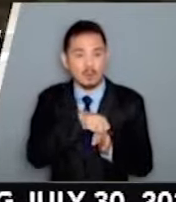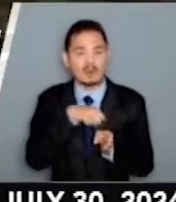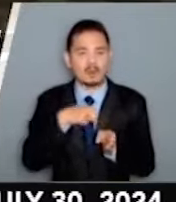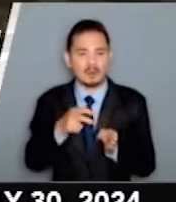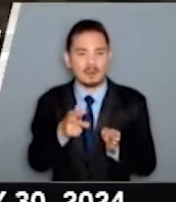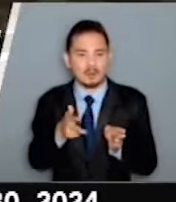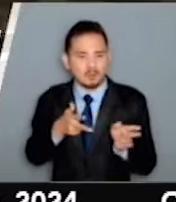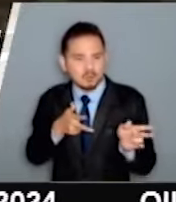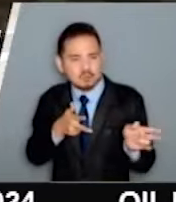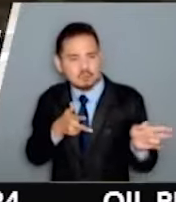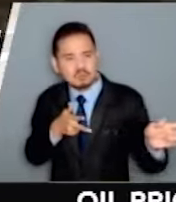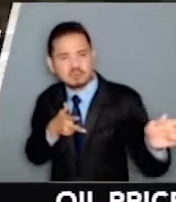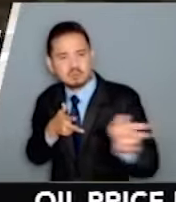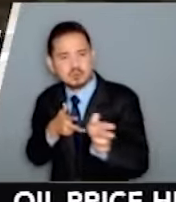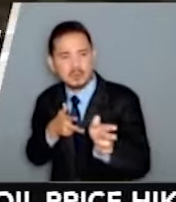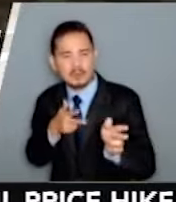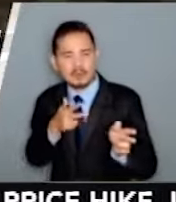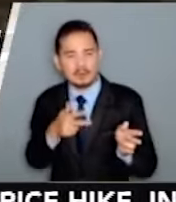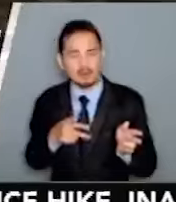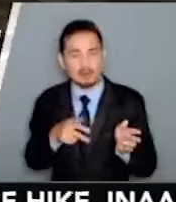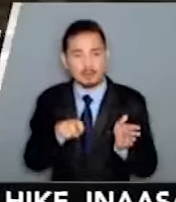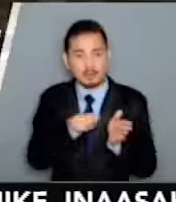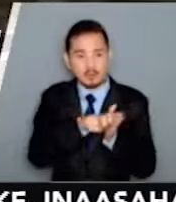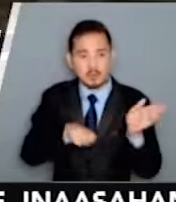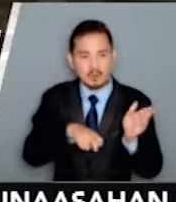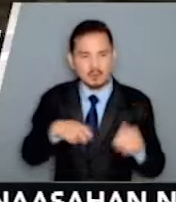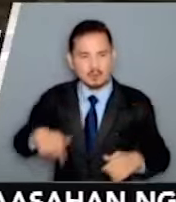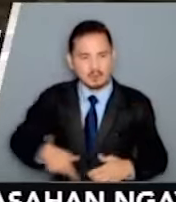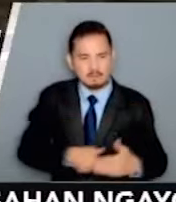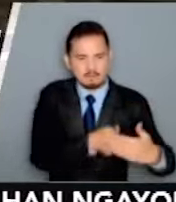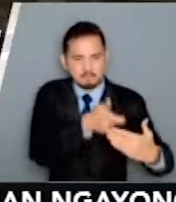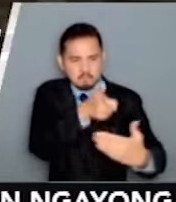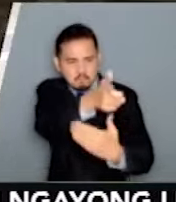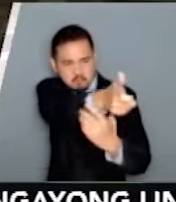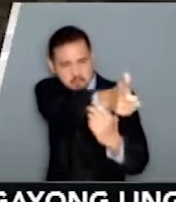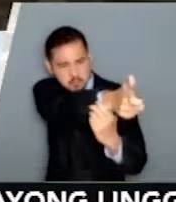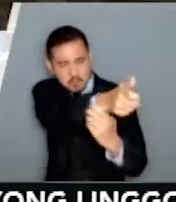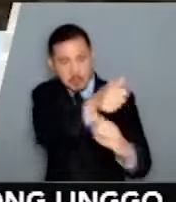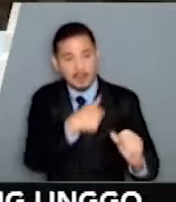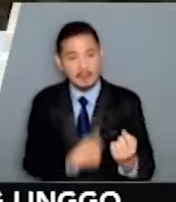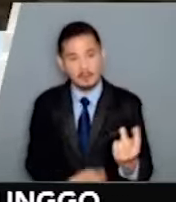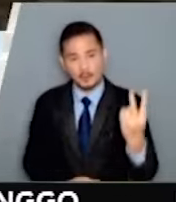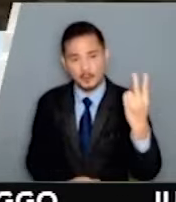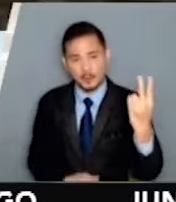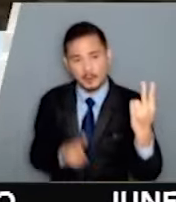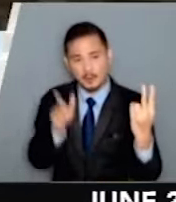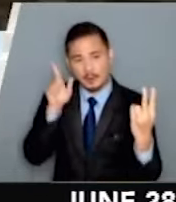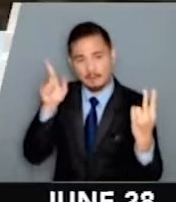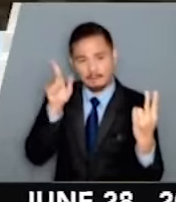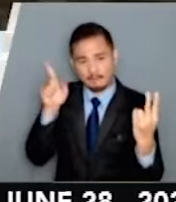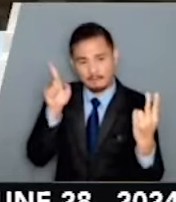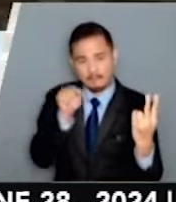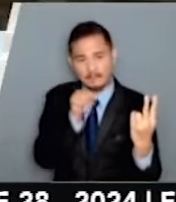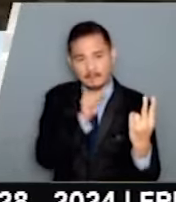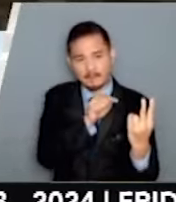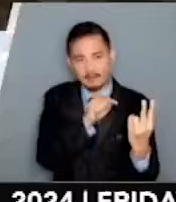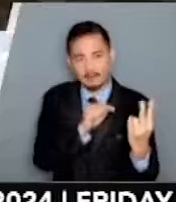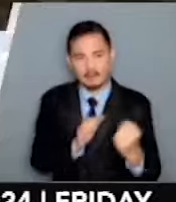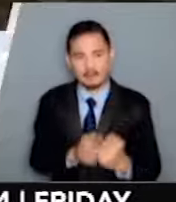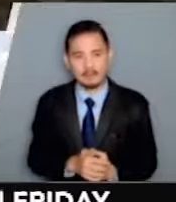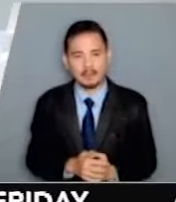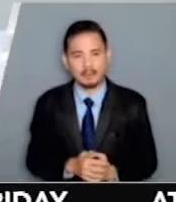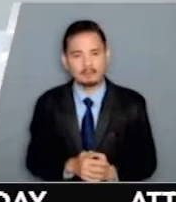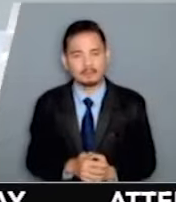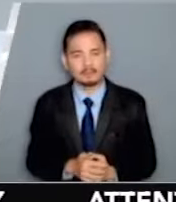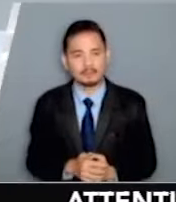at tinutukan itong biktima. So may dalawang baril itong dalawang suspect. So walang magawa yung